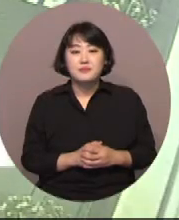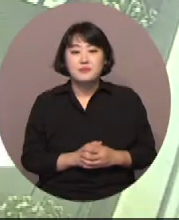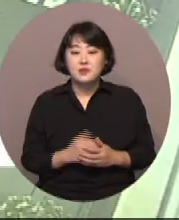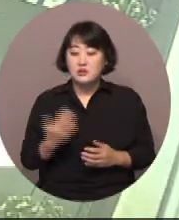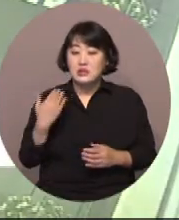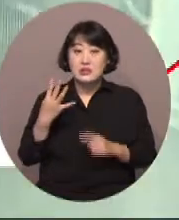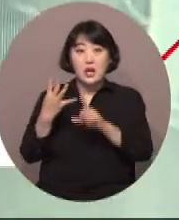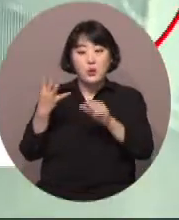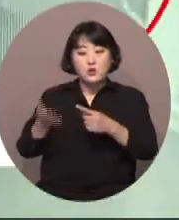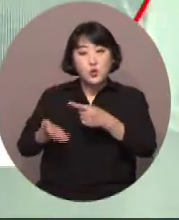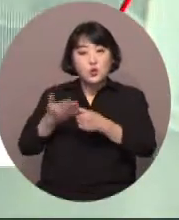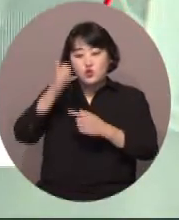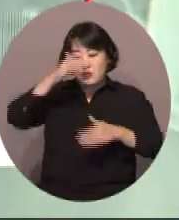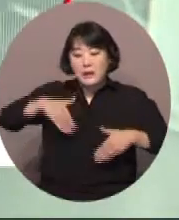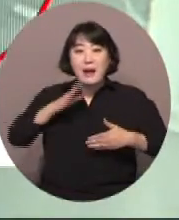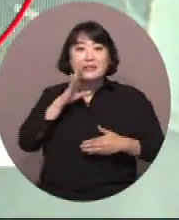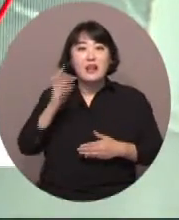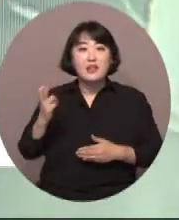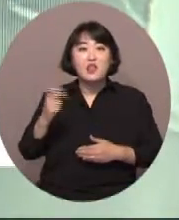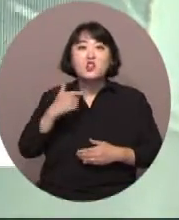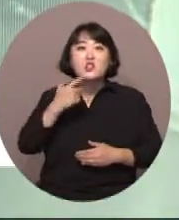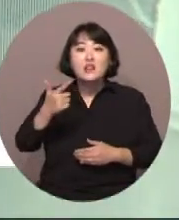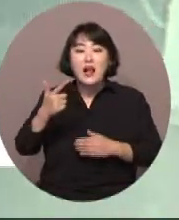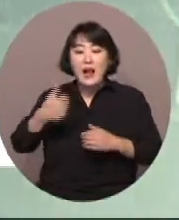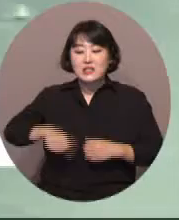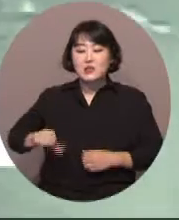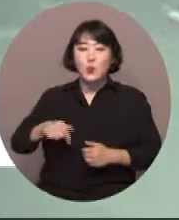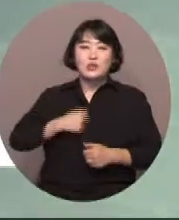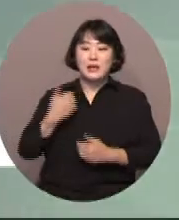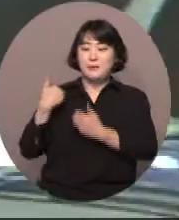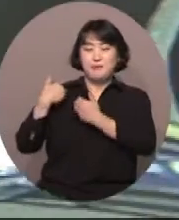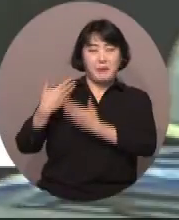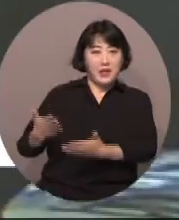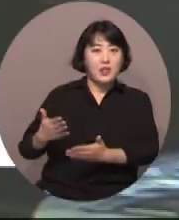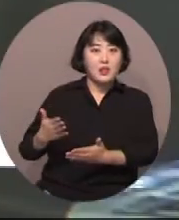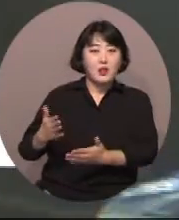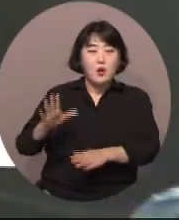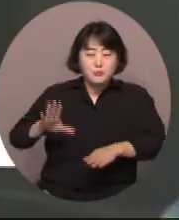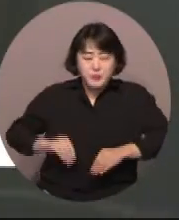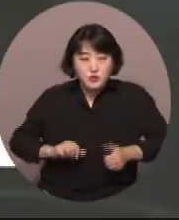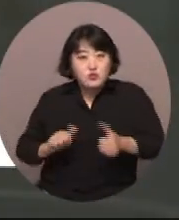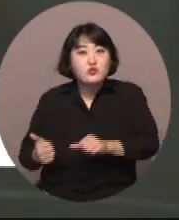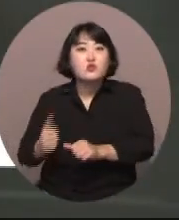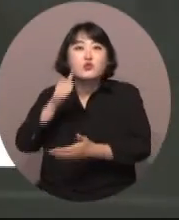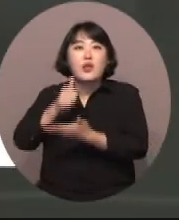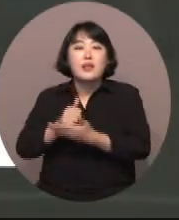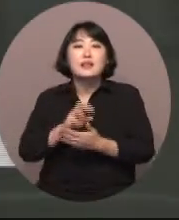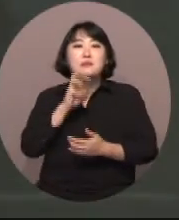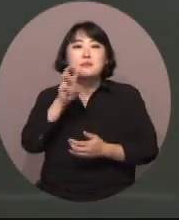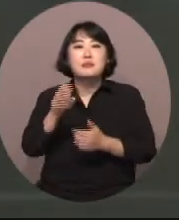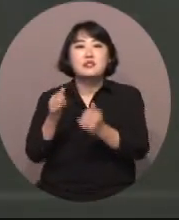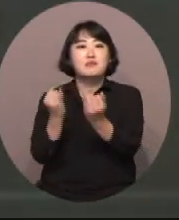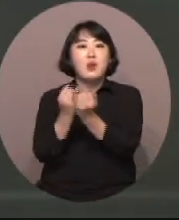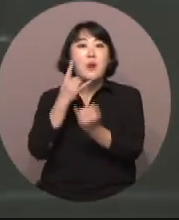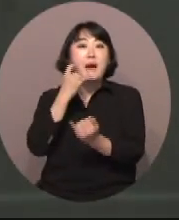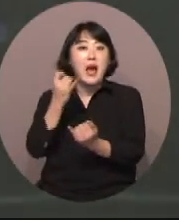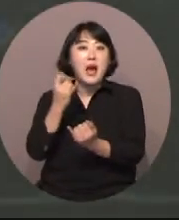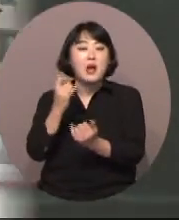지난 4월 초 충남 아산에서 6살 아들을 홀로 방치해 숨지게 한 혐의로 30대 친모가